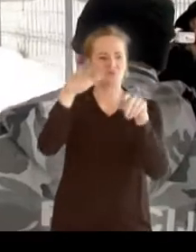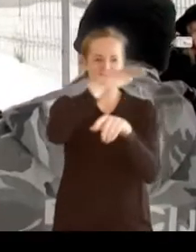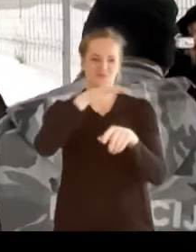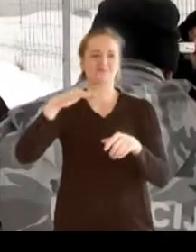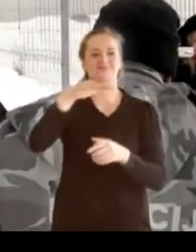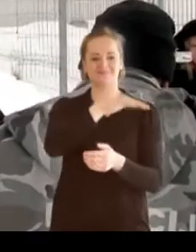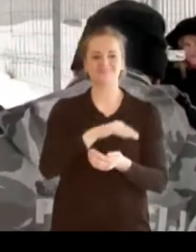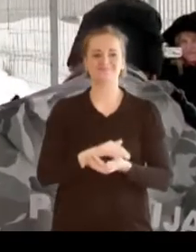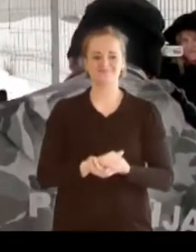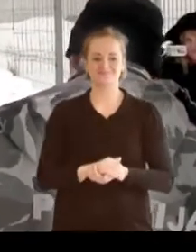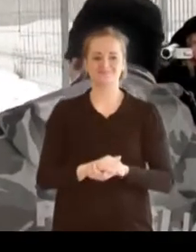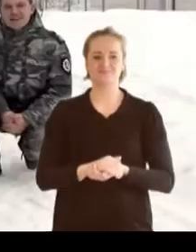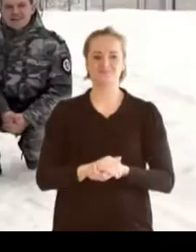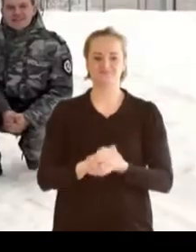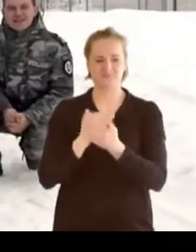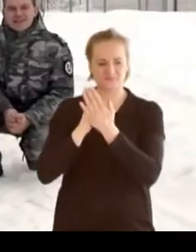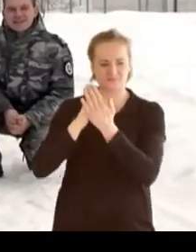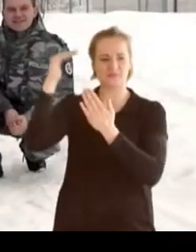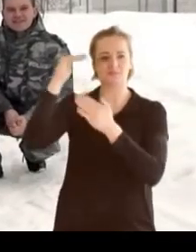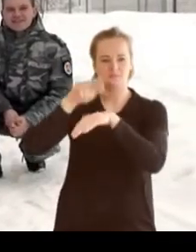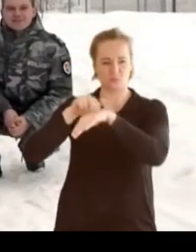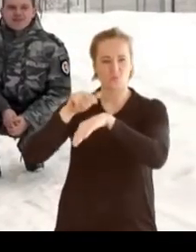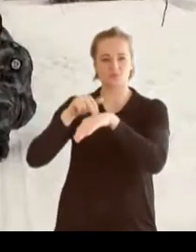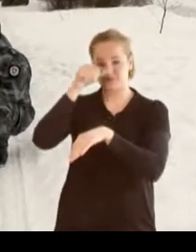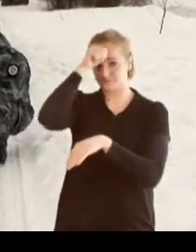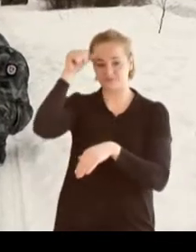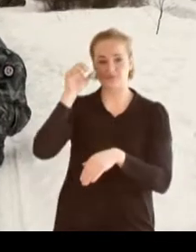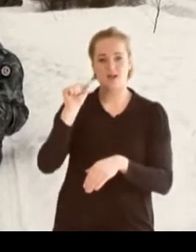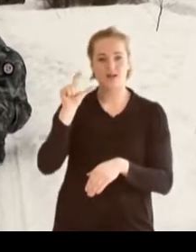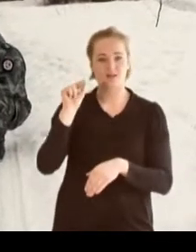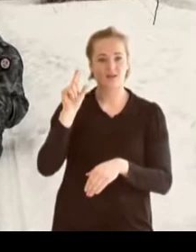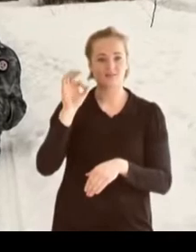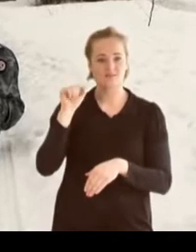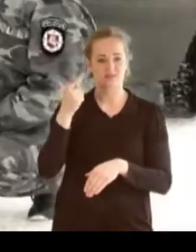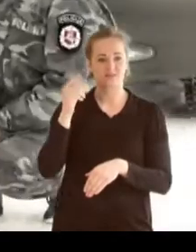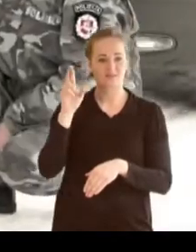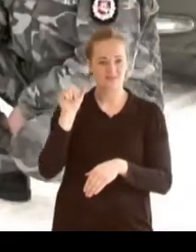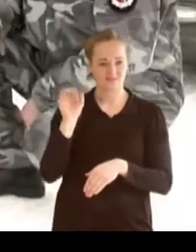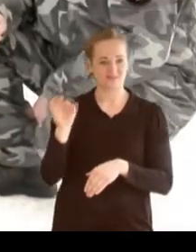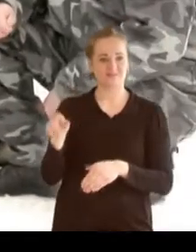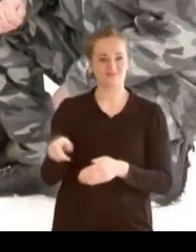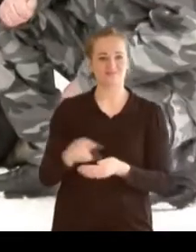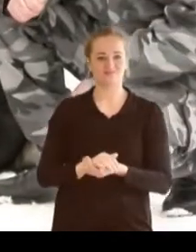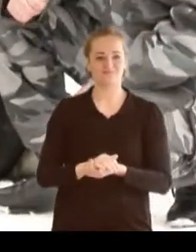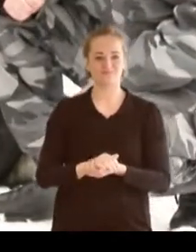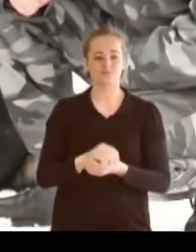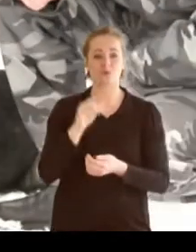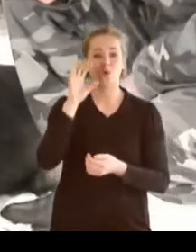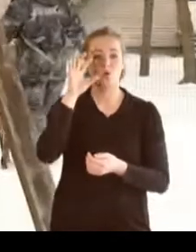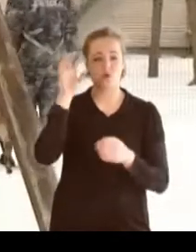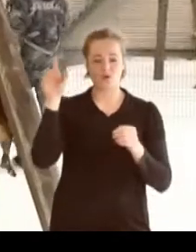komisarą Aleksandrą Aleksandravičių. Odorologija – tai mokslas apie kvapus, kuris